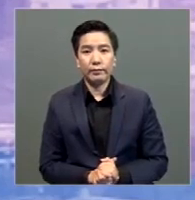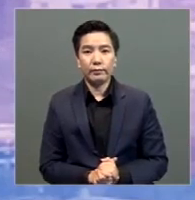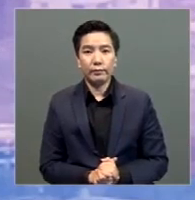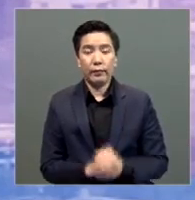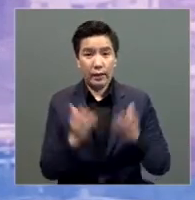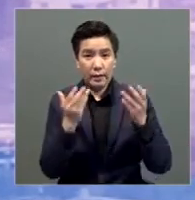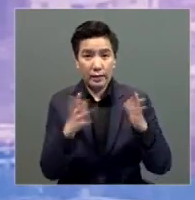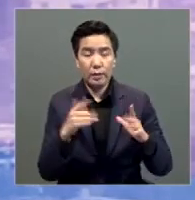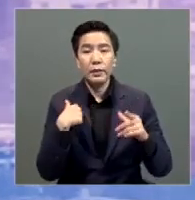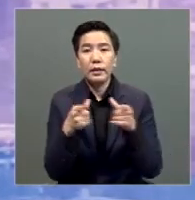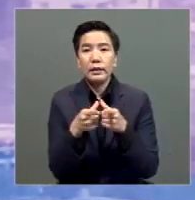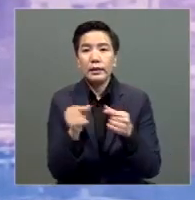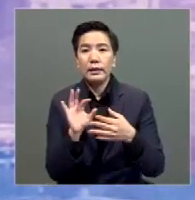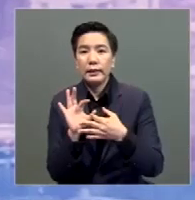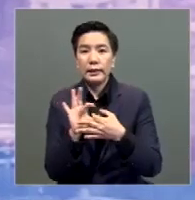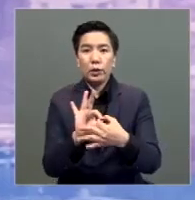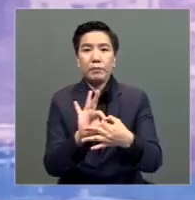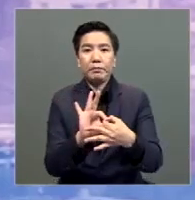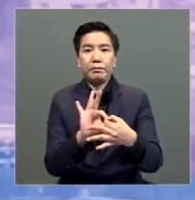นอกจากนั้นก็เป็นเรื่องที่เกี่ยวกับ